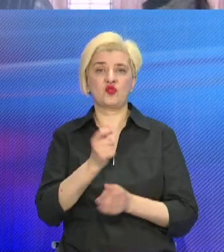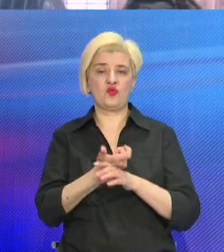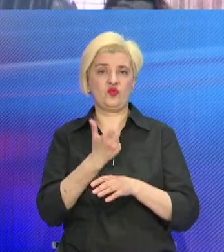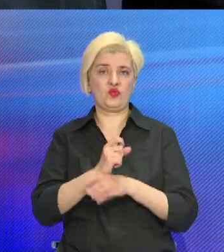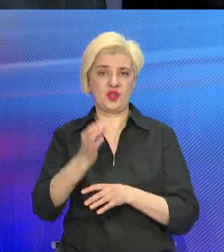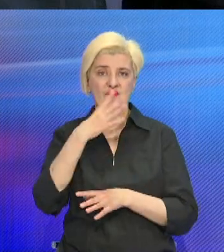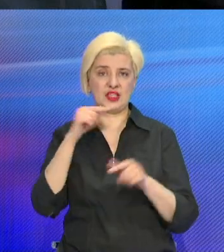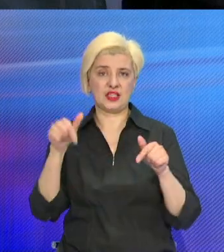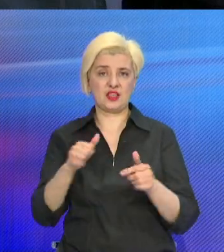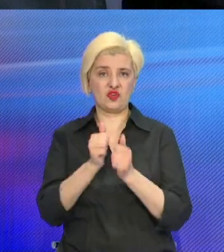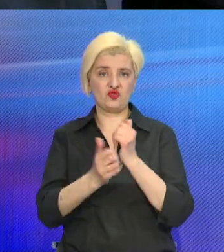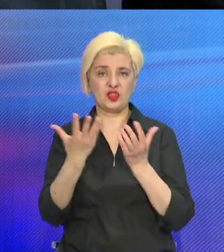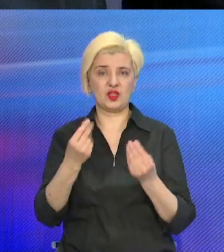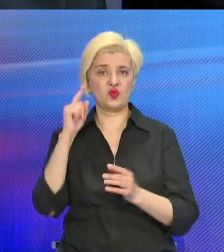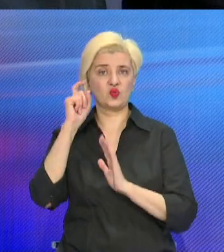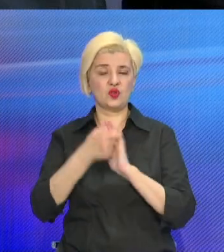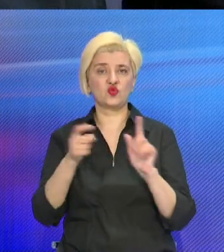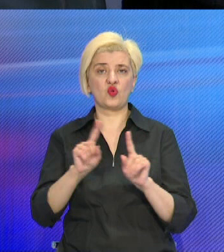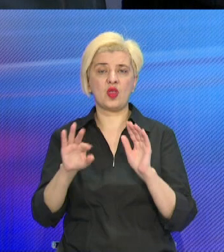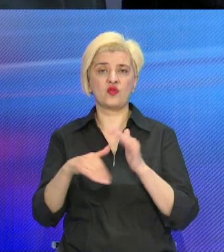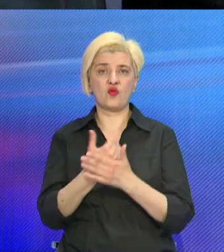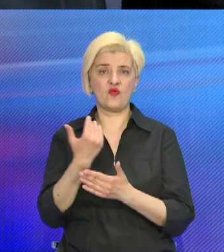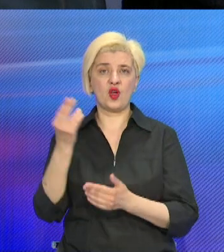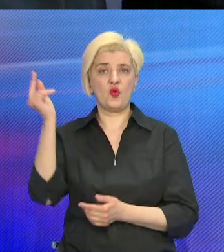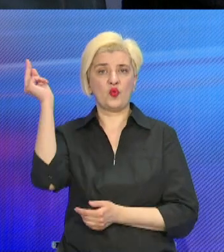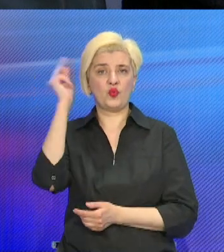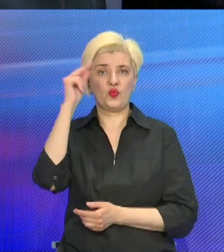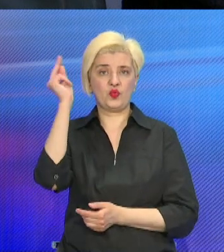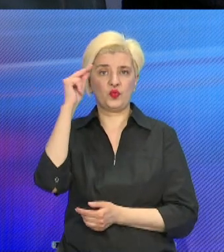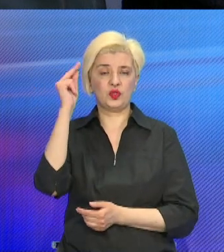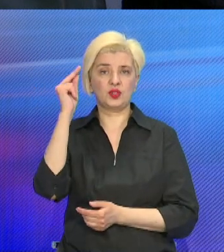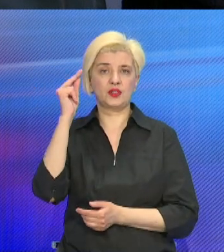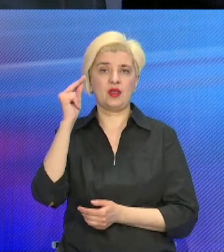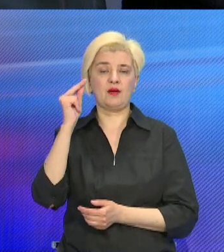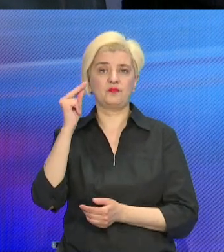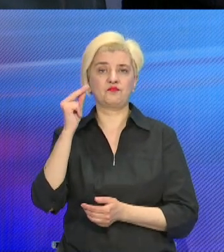здесь. Каждый день узнаешь что-то новое. Учишься,